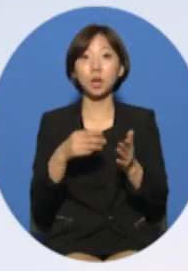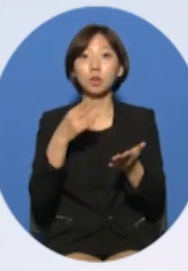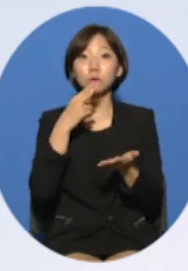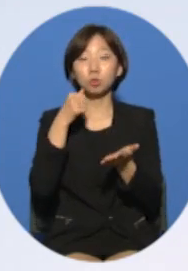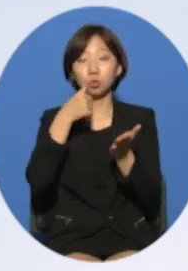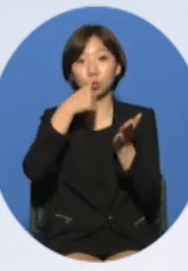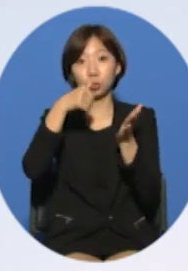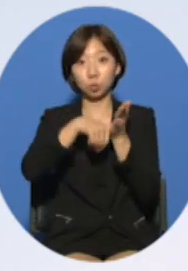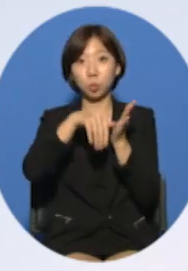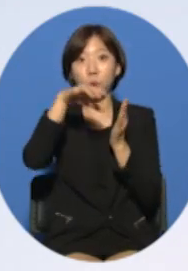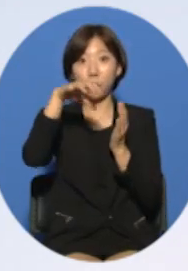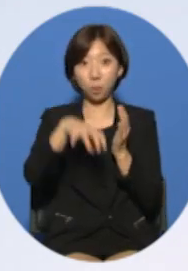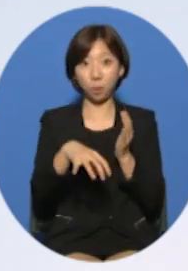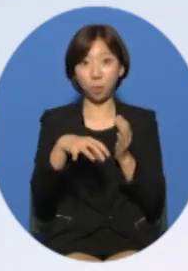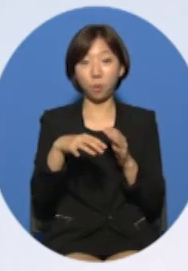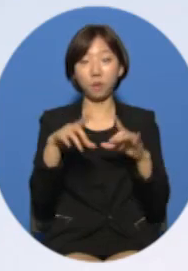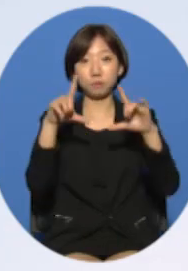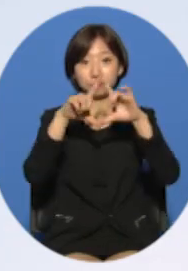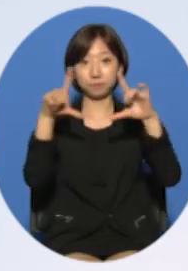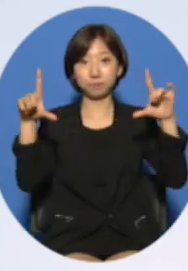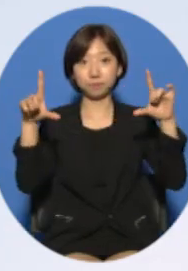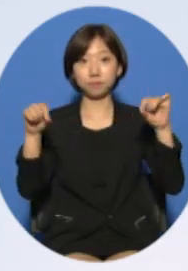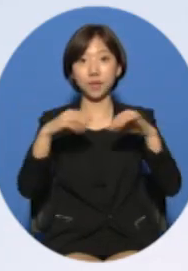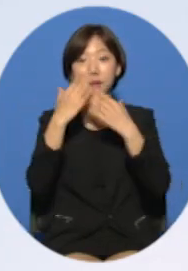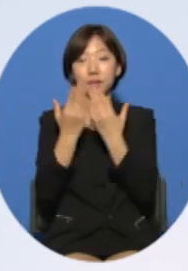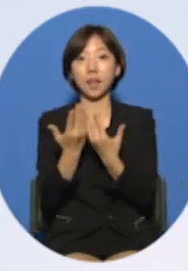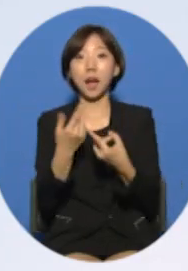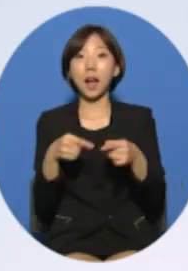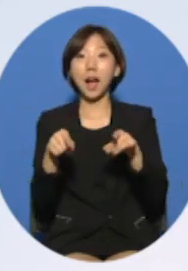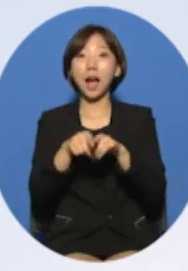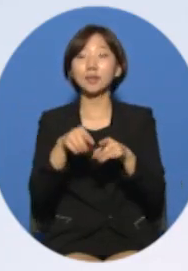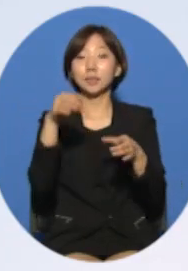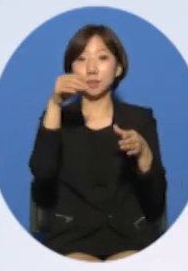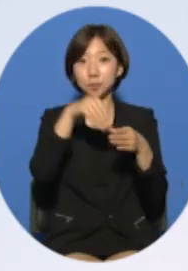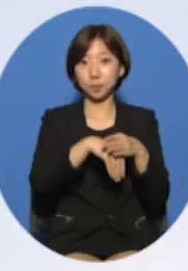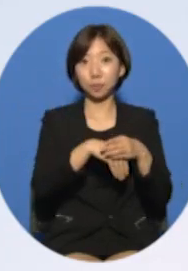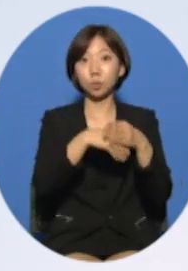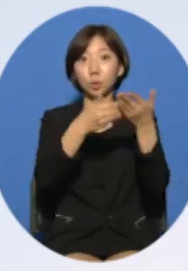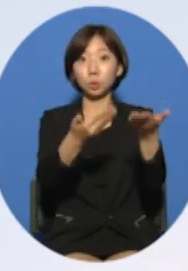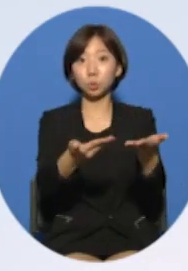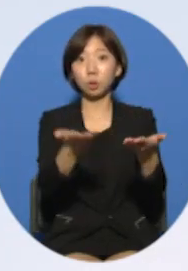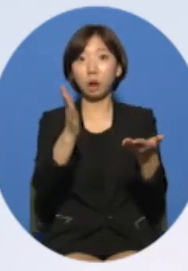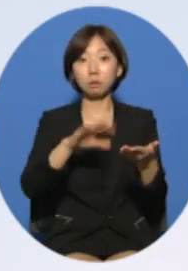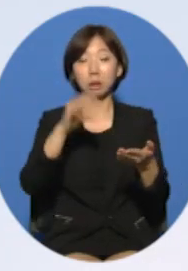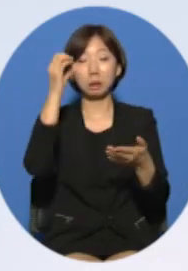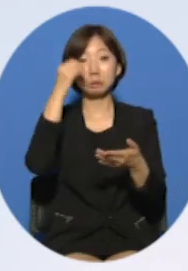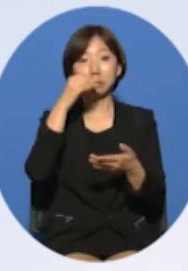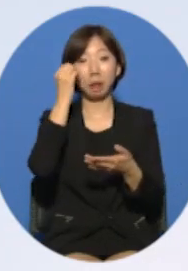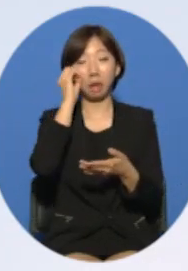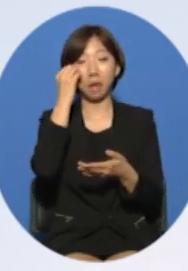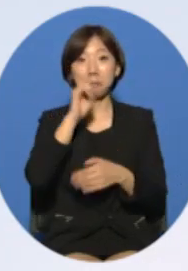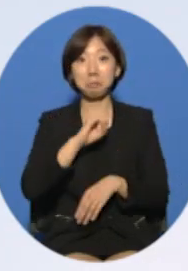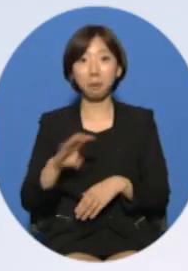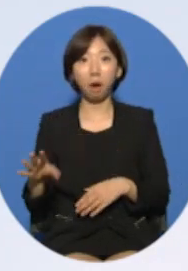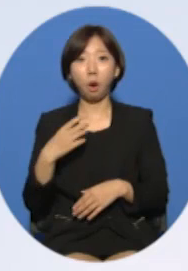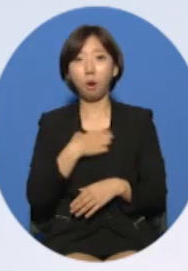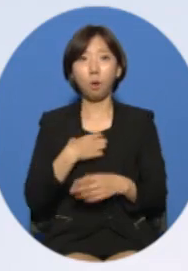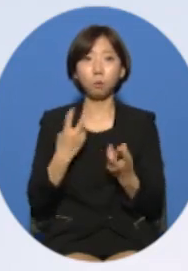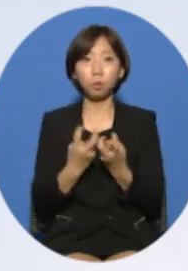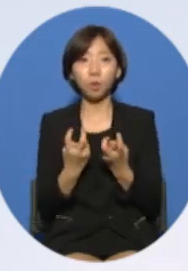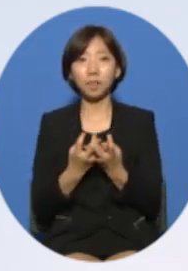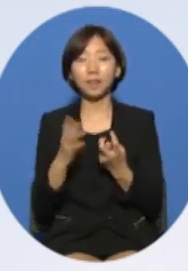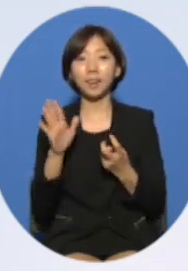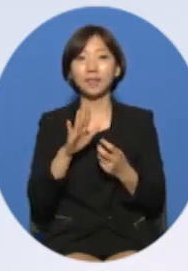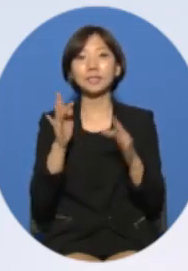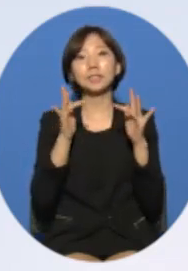네. 투표소 위치가 돼 있거든요. 그런데 네. 그것을 그냥 무심코 버렸다. 네. 그래도 걱정하실 필요 없습니다. 아 그래요? 그게 이제 중앙선거